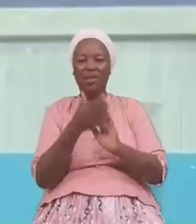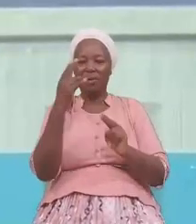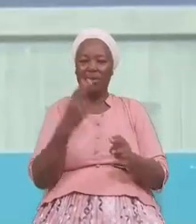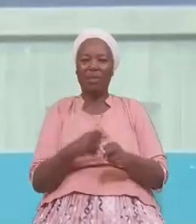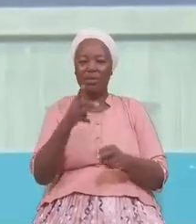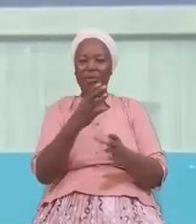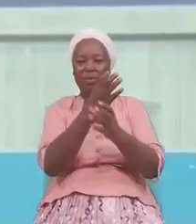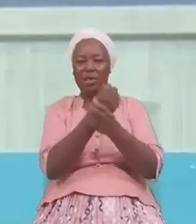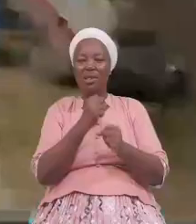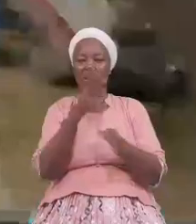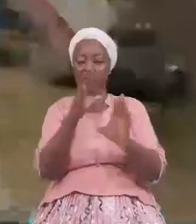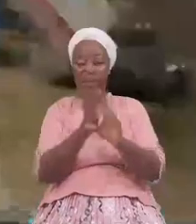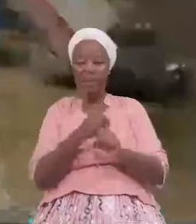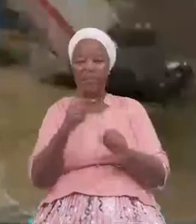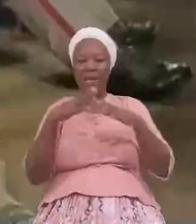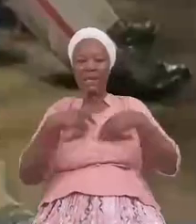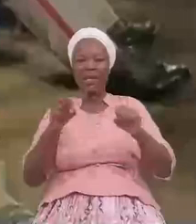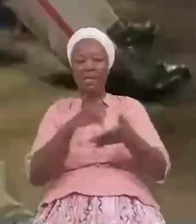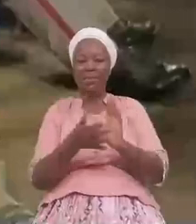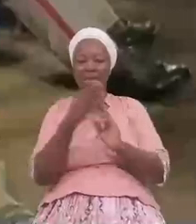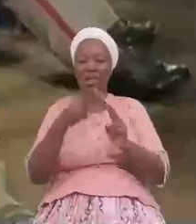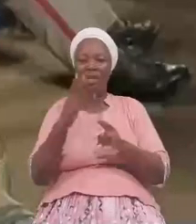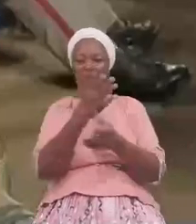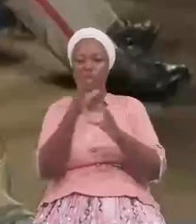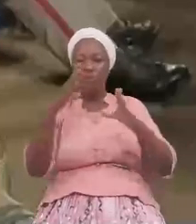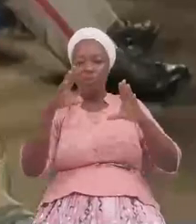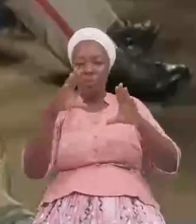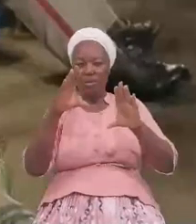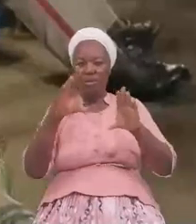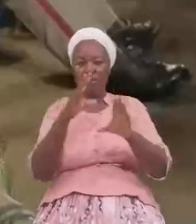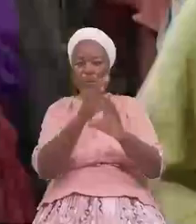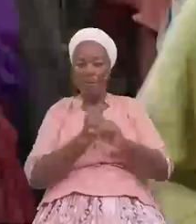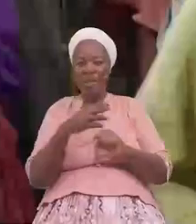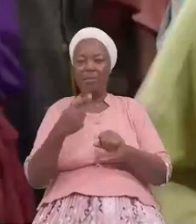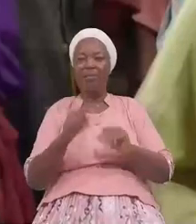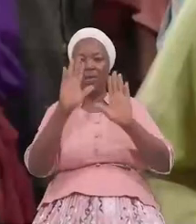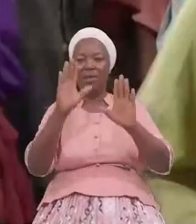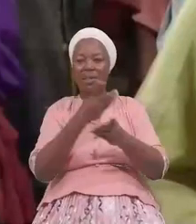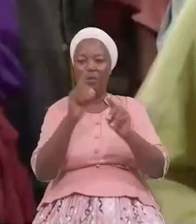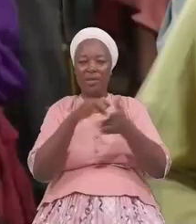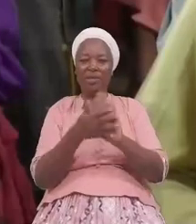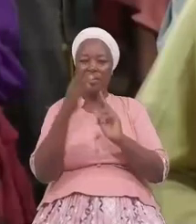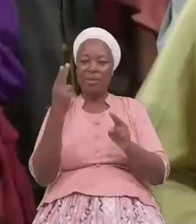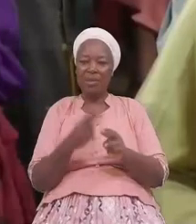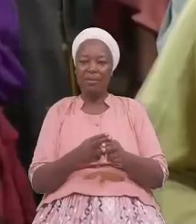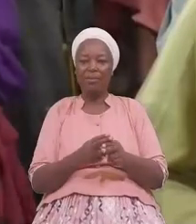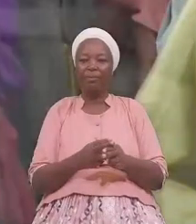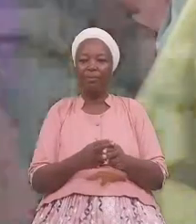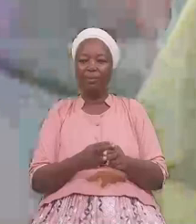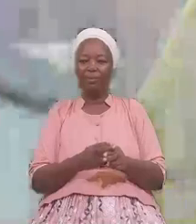guérison, tu recevras la délivrance au nom de Jésus. Il a eu sa